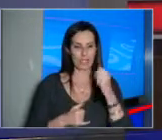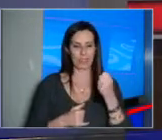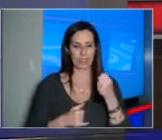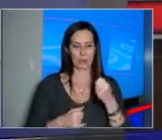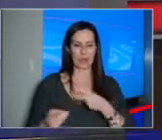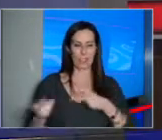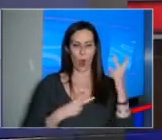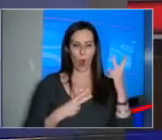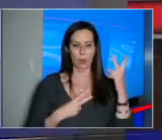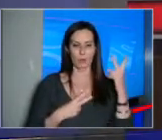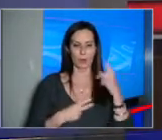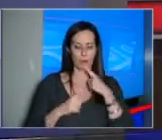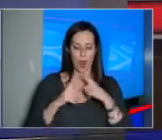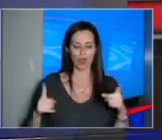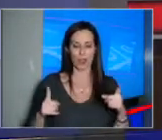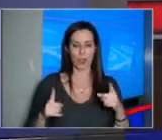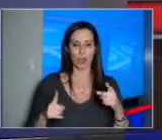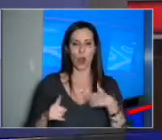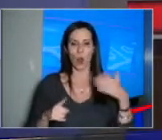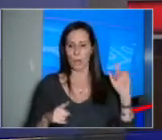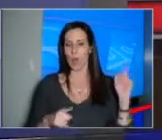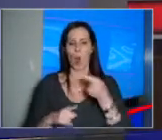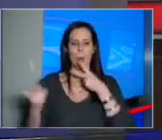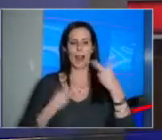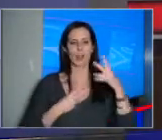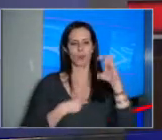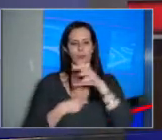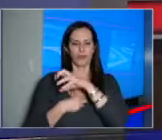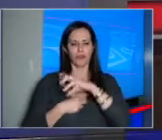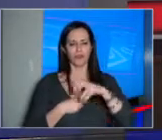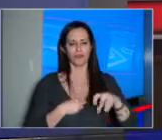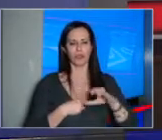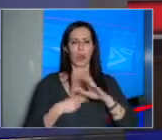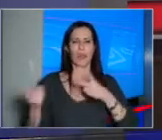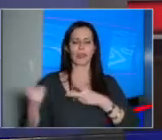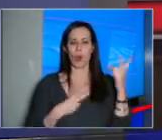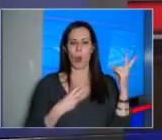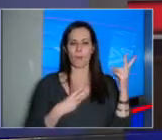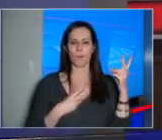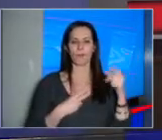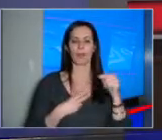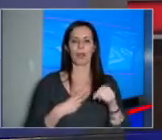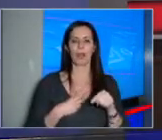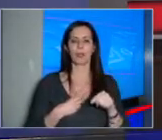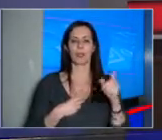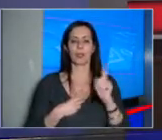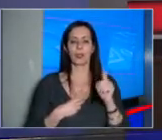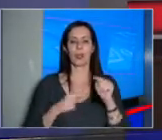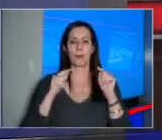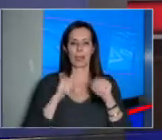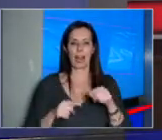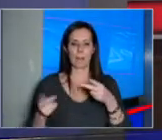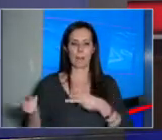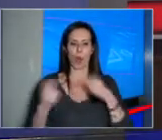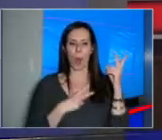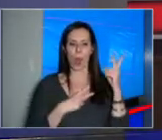בתי חולים, והשנה אנחנו הולכים להתפרס בכל בתי החולים בארץ. כל בתי החולים בארץ, כך שמי שמגיע לבית